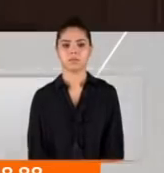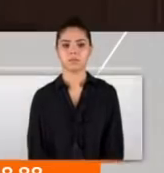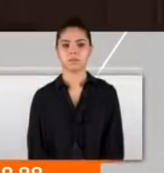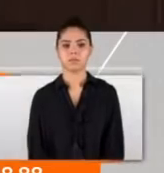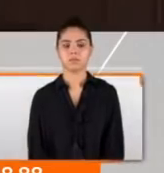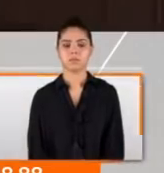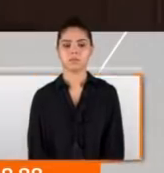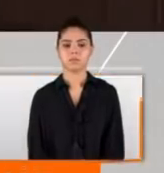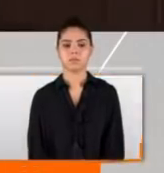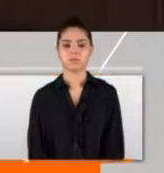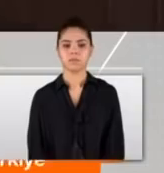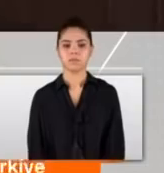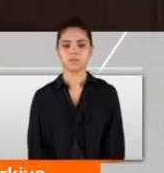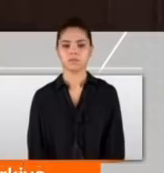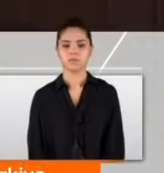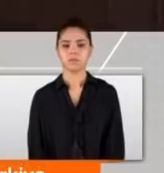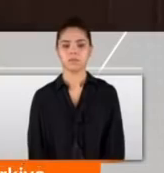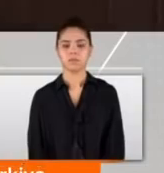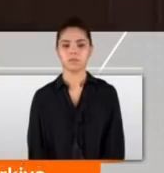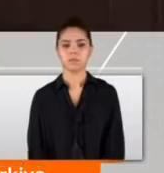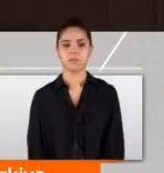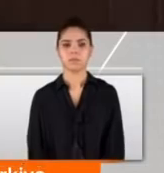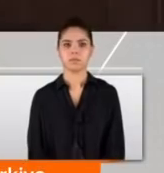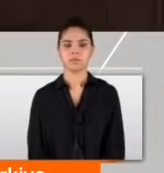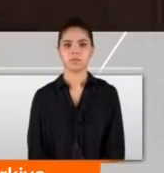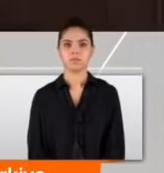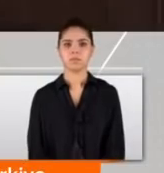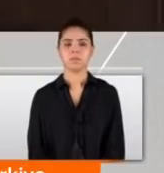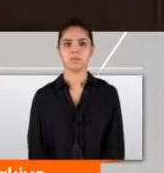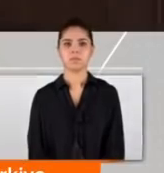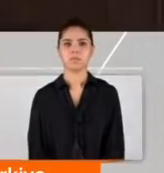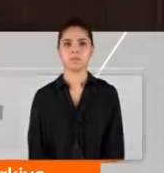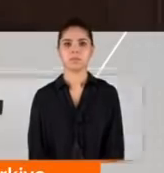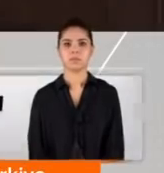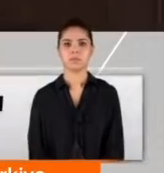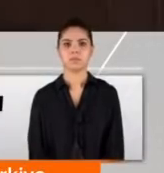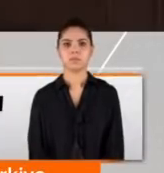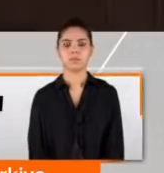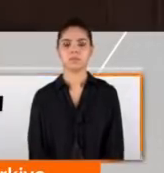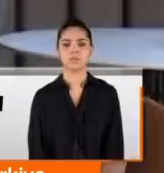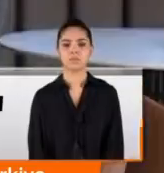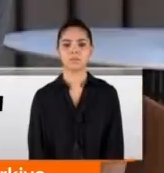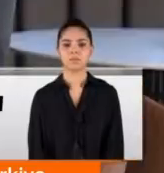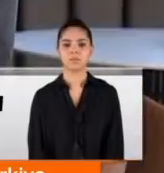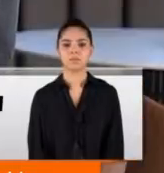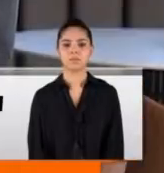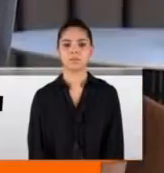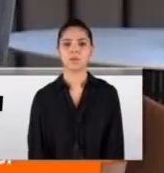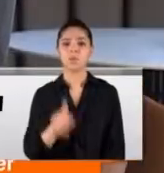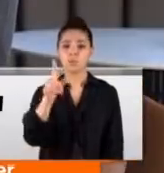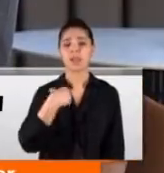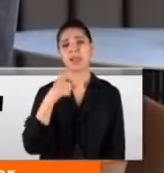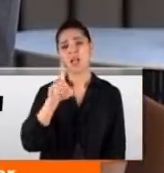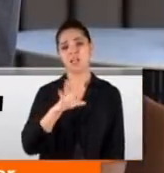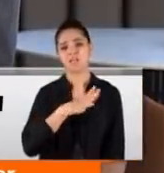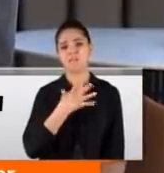olmamak üzere ciro kaybının %3'ü oranında destek ödemesi yapacağız. Şu zamanda ihtiyacımız olan bir